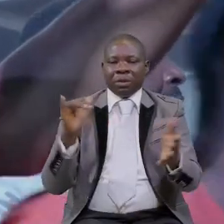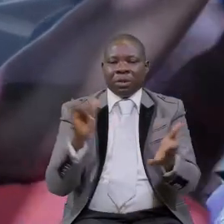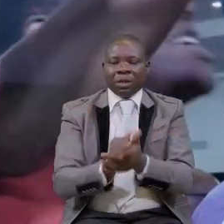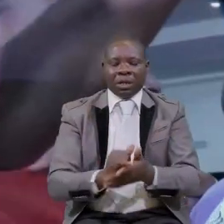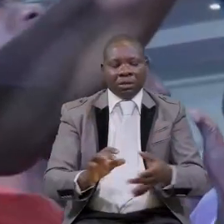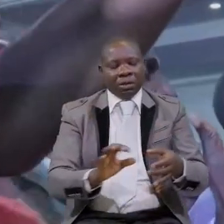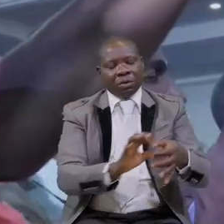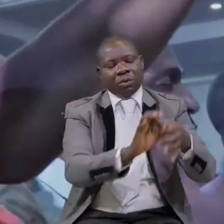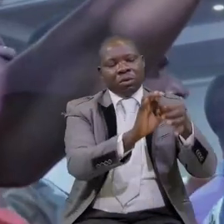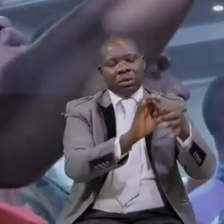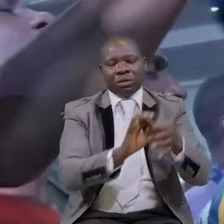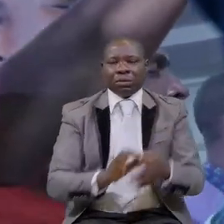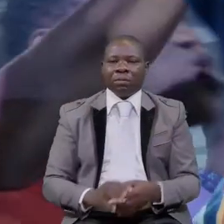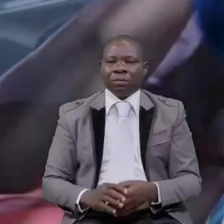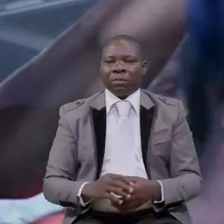Garde cette connexion.